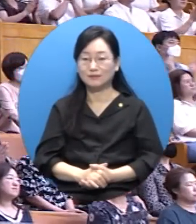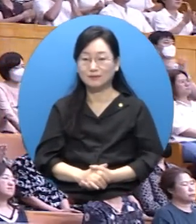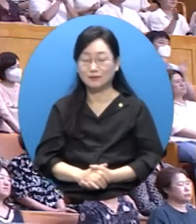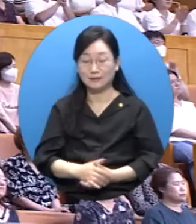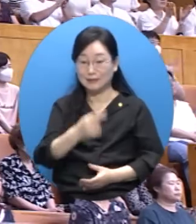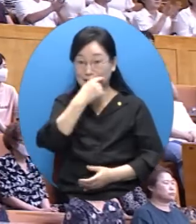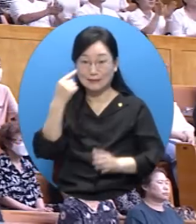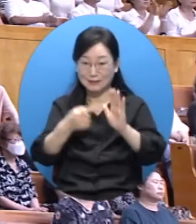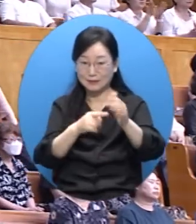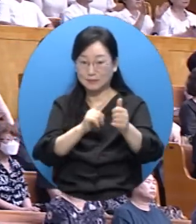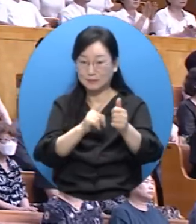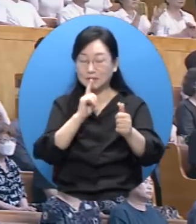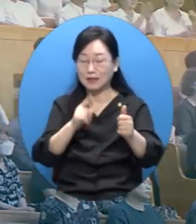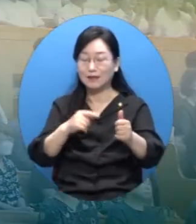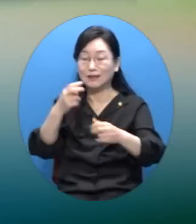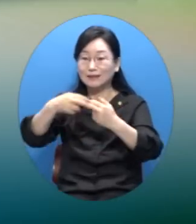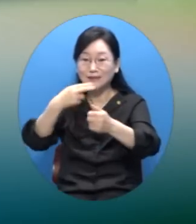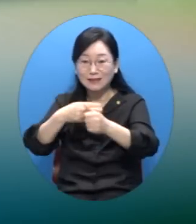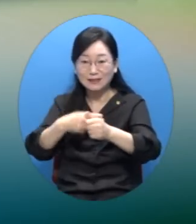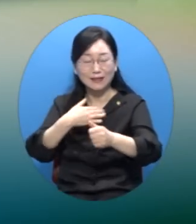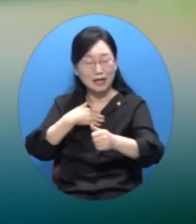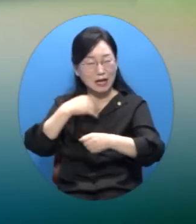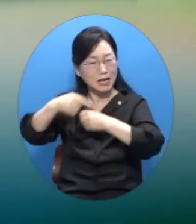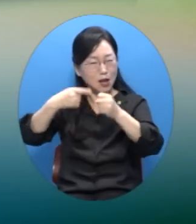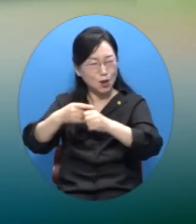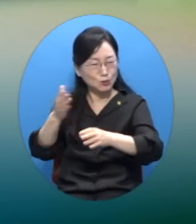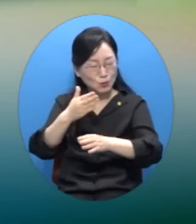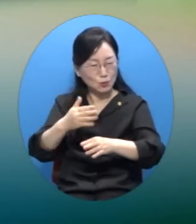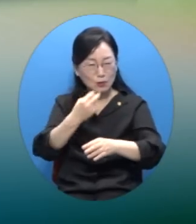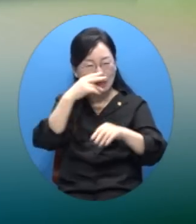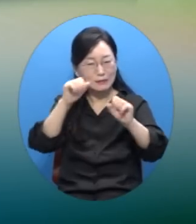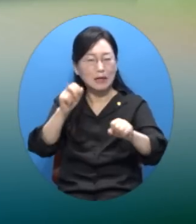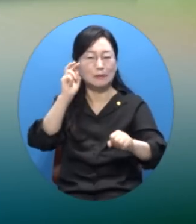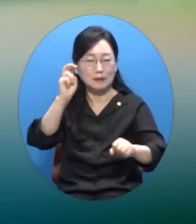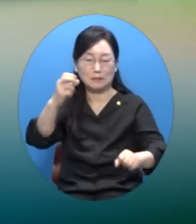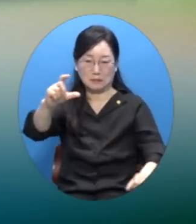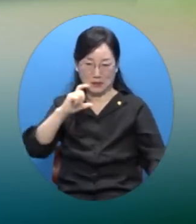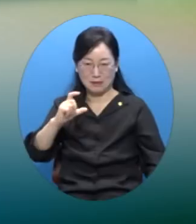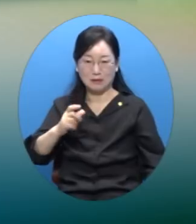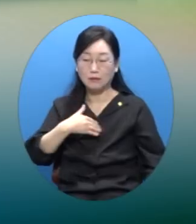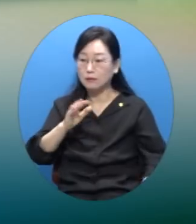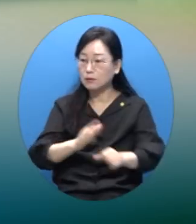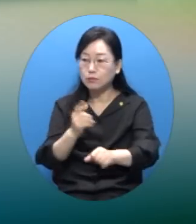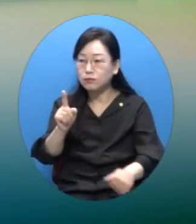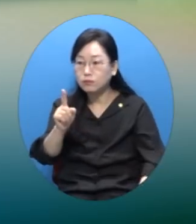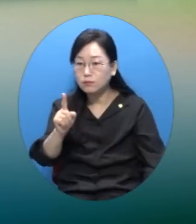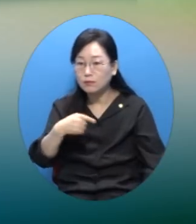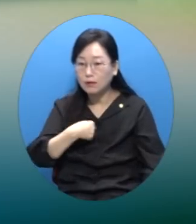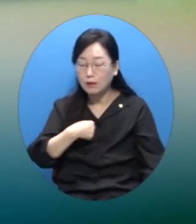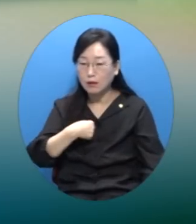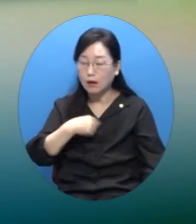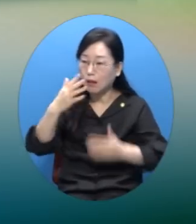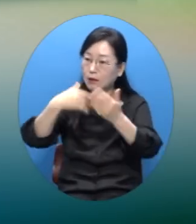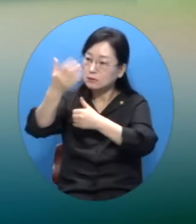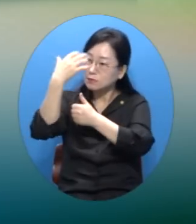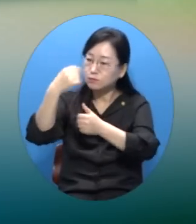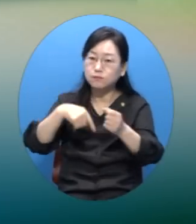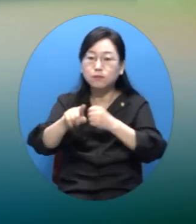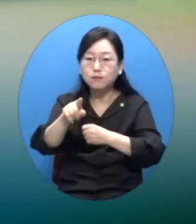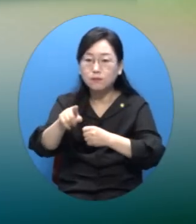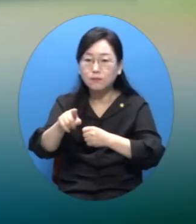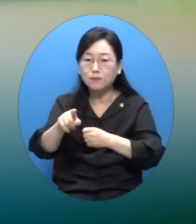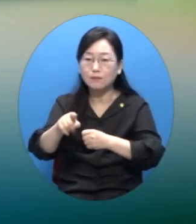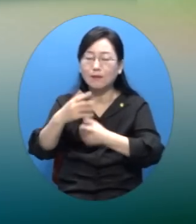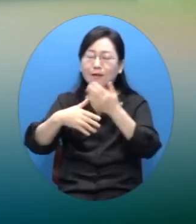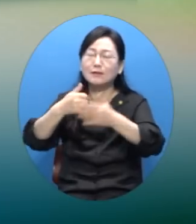이렇게 간증했습니다. 의사는 제가 기껏해야 1년 정도 살 수 있다고 했습니다. 저는 무슨 잘못을 했길래 이렇게 모질게 저를 대하셨냐고